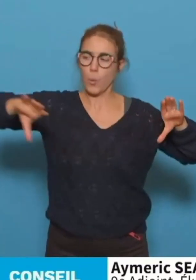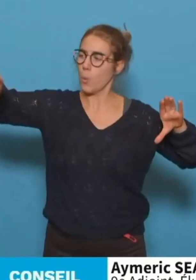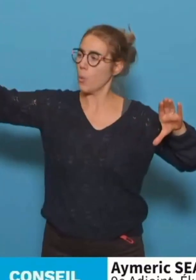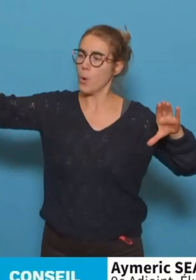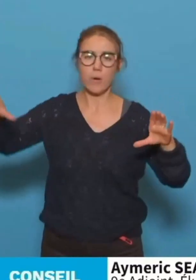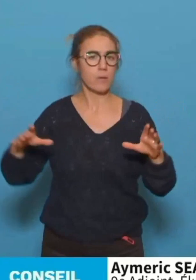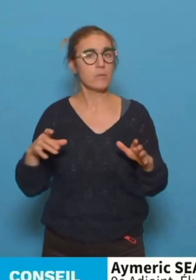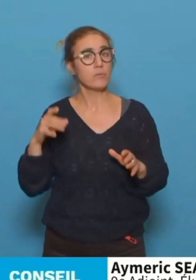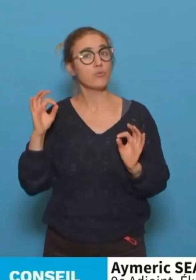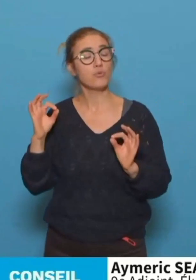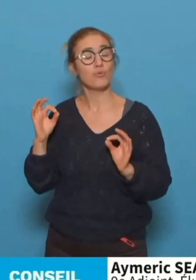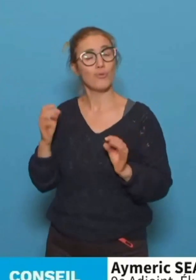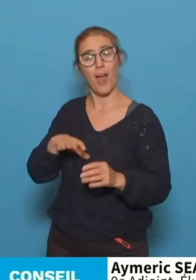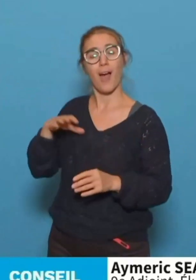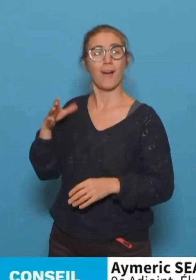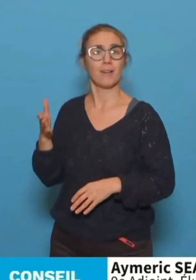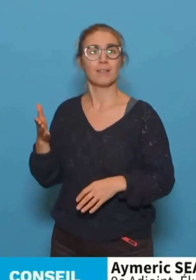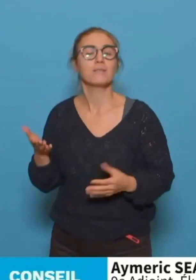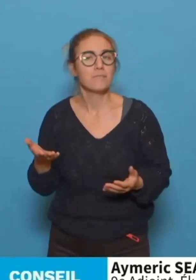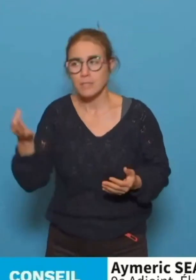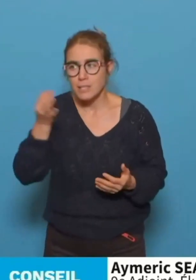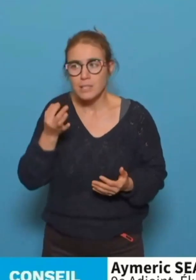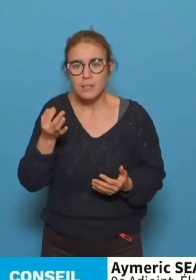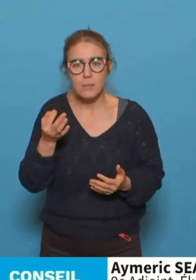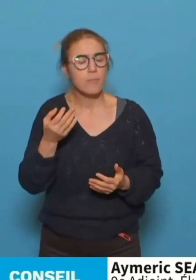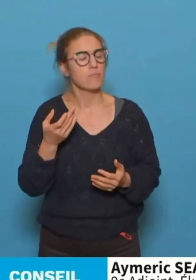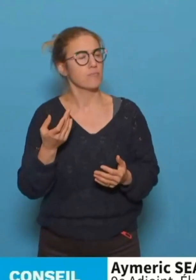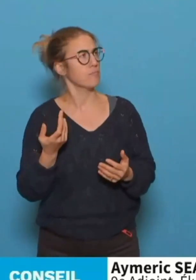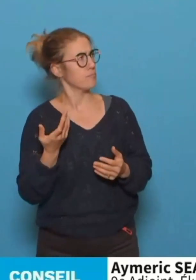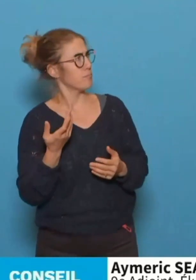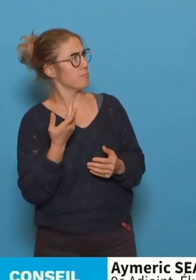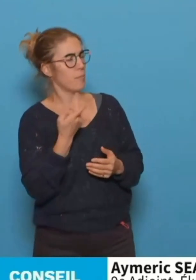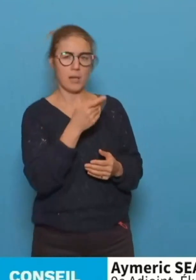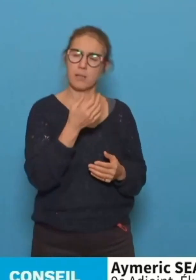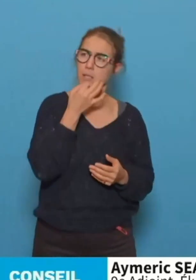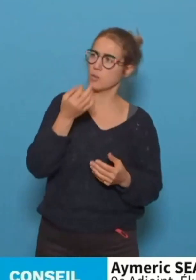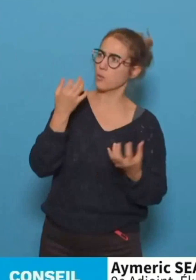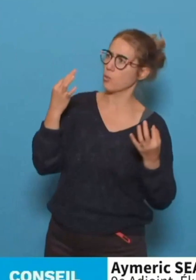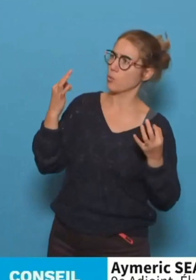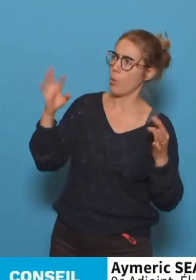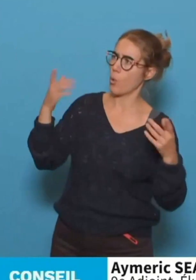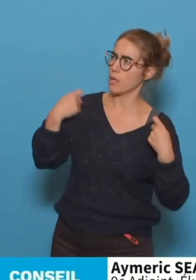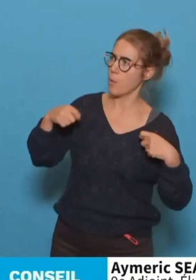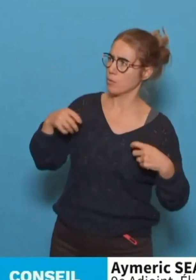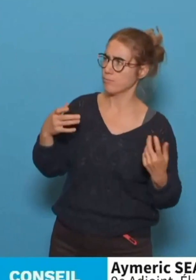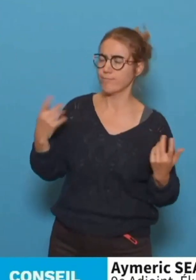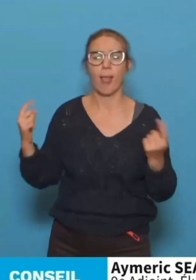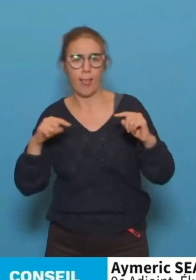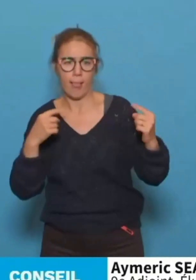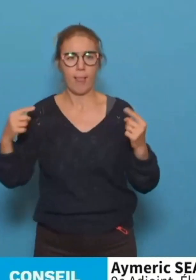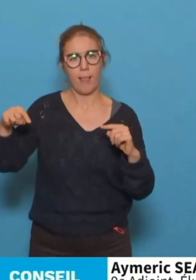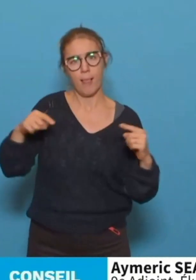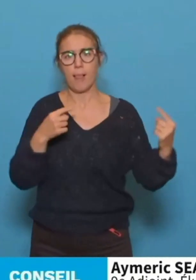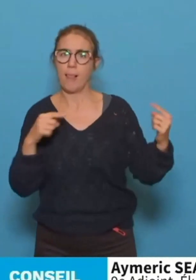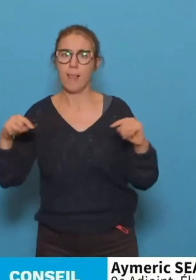eh bien, vous nous dites qu'il y a trop de dépenses à cet endroit. Donc le débat va continuer, et vous voyez, on